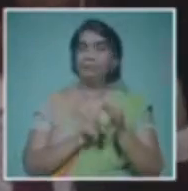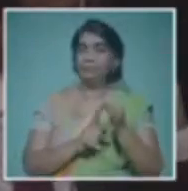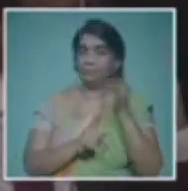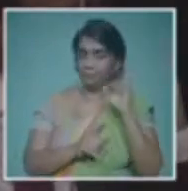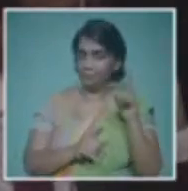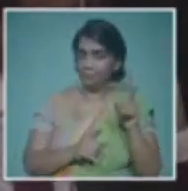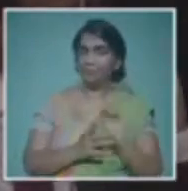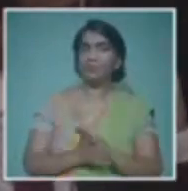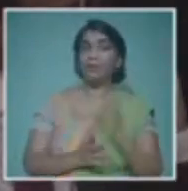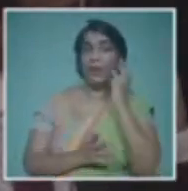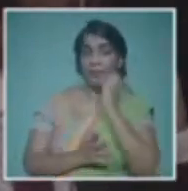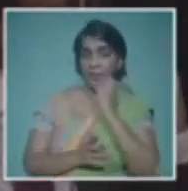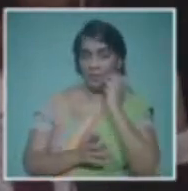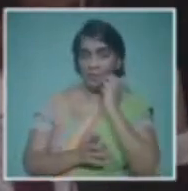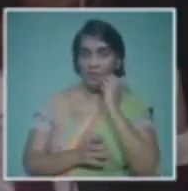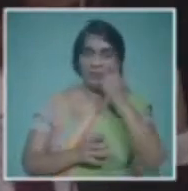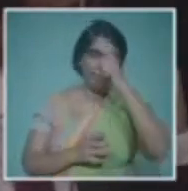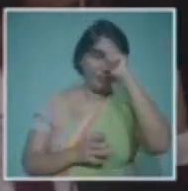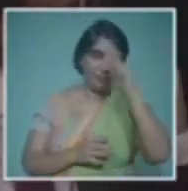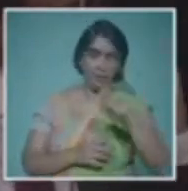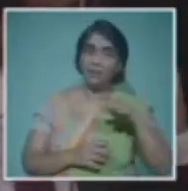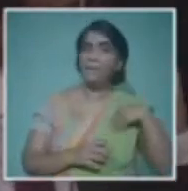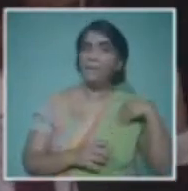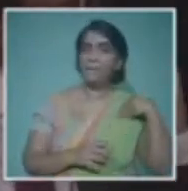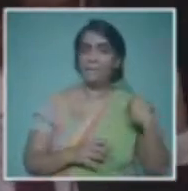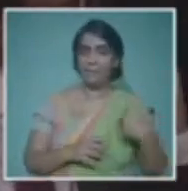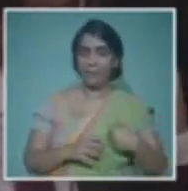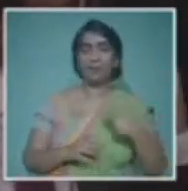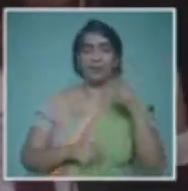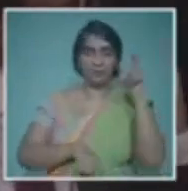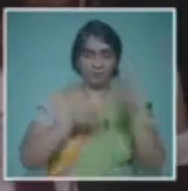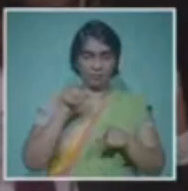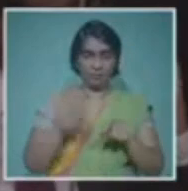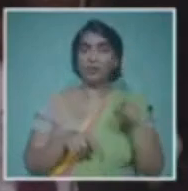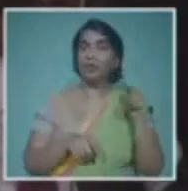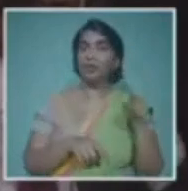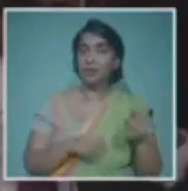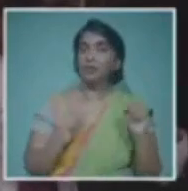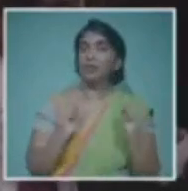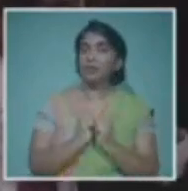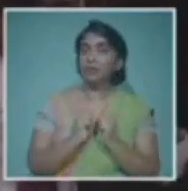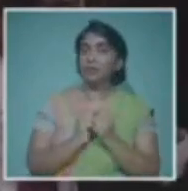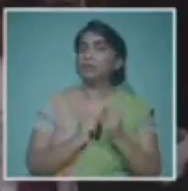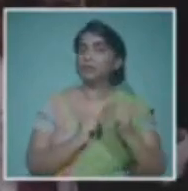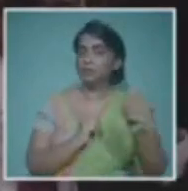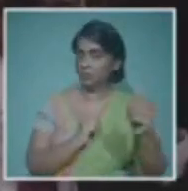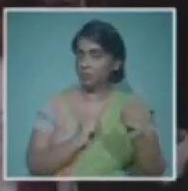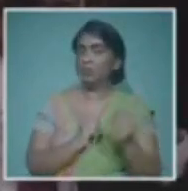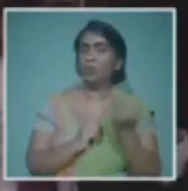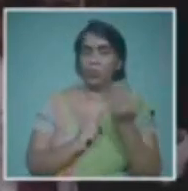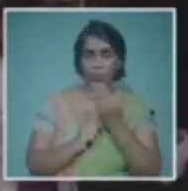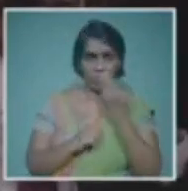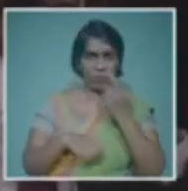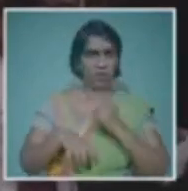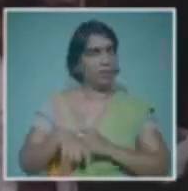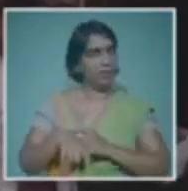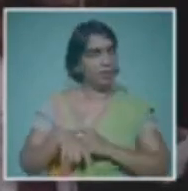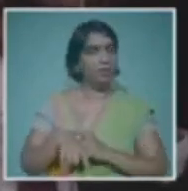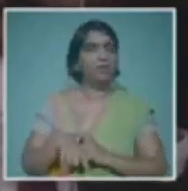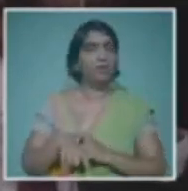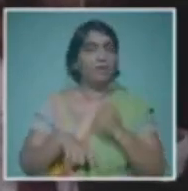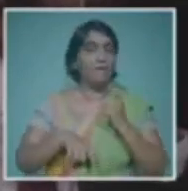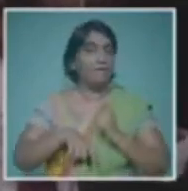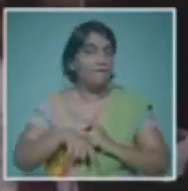සභාපතිතුමා මහින්ද දේශප්‍රිය මැතිතුමා ප්‍රධාන නිලධාරිය. එයාගේ කටයුතු කරගෙන යන්න පුළුවන් අවස්ථාවේ